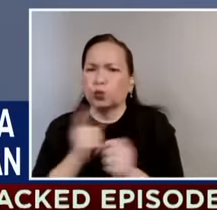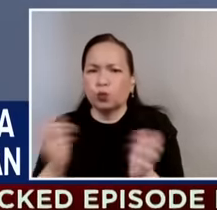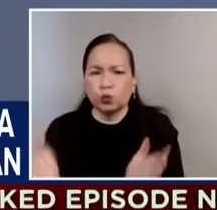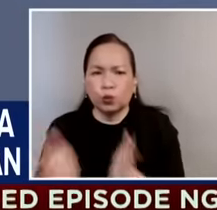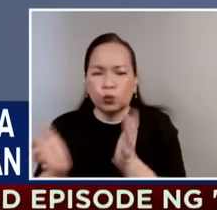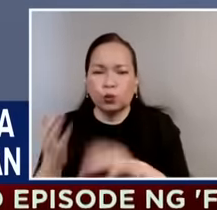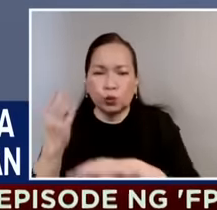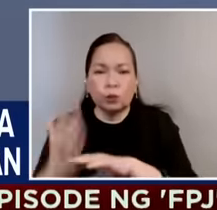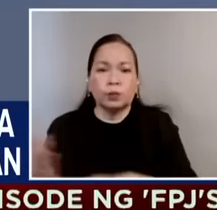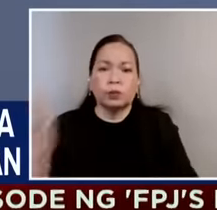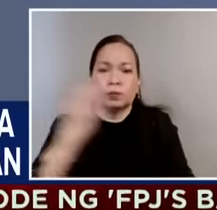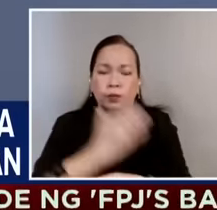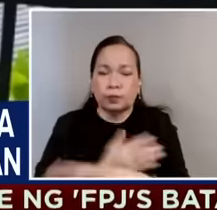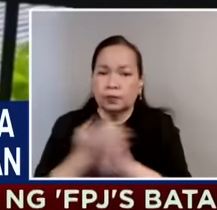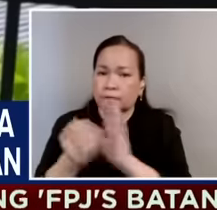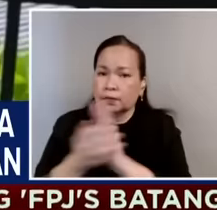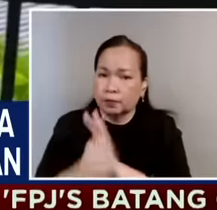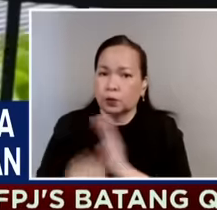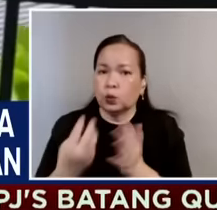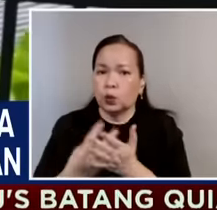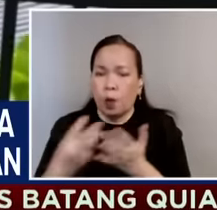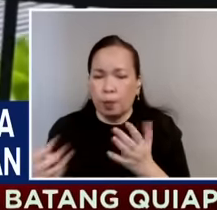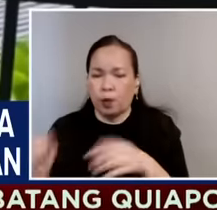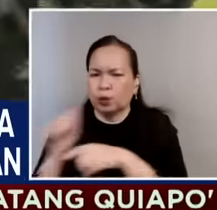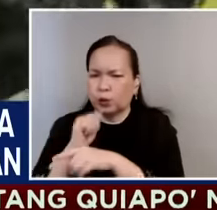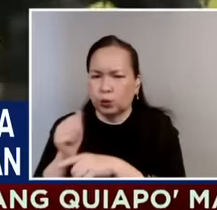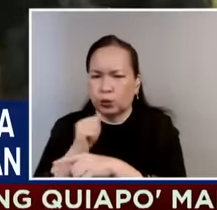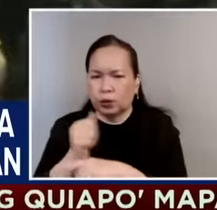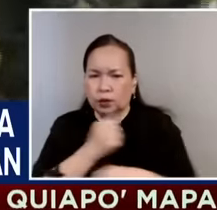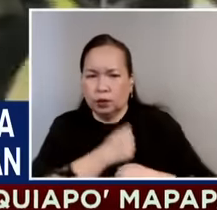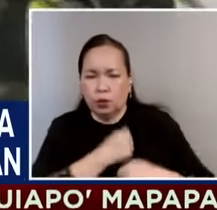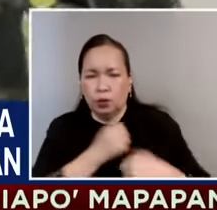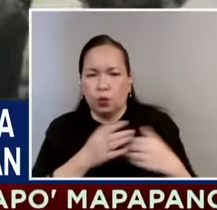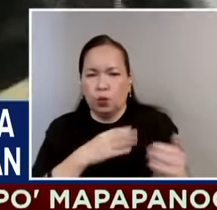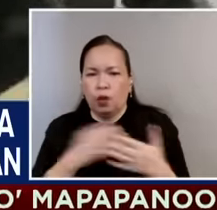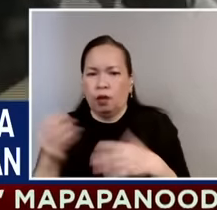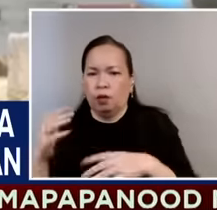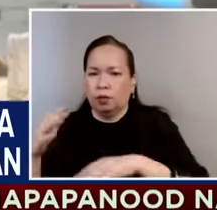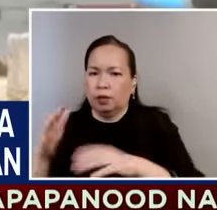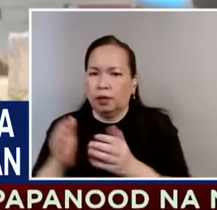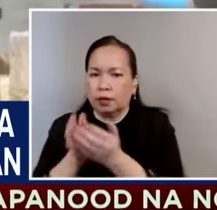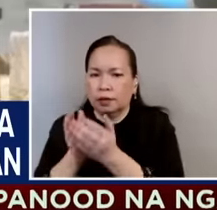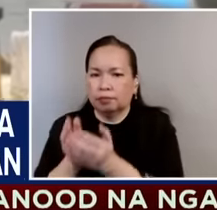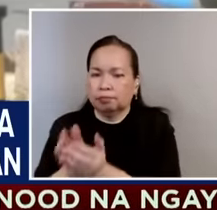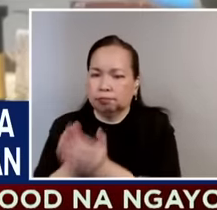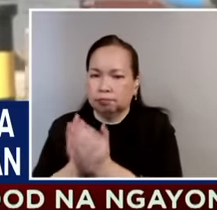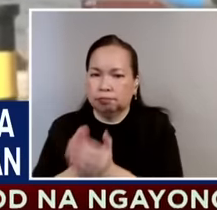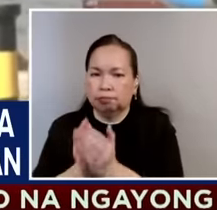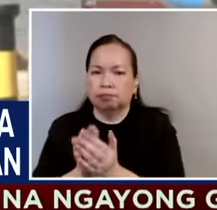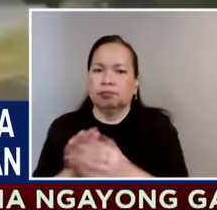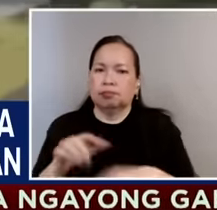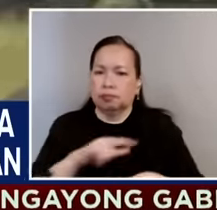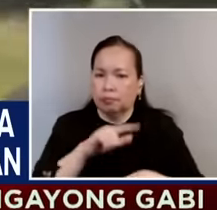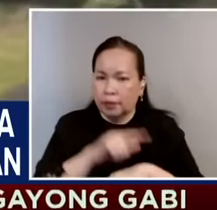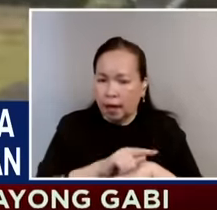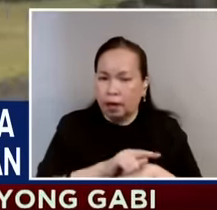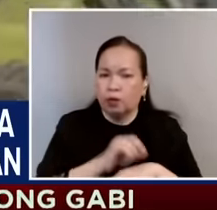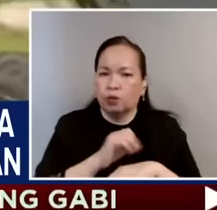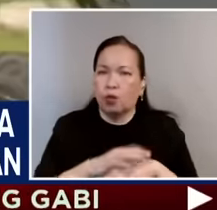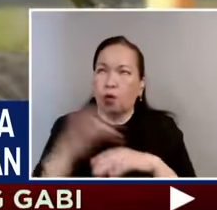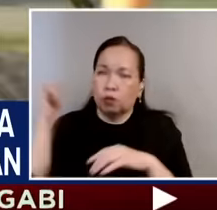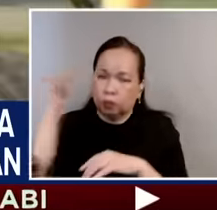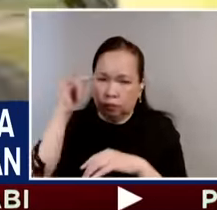at kakayahan ng mga sundalong Pilipino, mapadagat, himpapawid o kalupaan na harapin ang anumang hamon sa pambansang